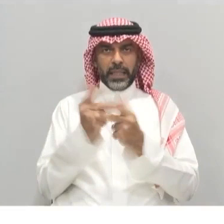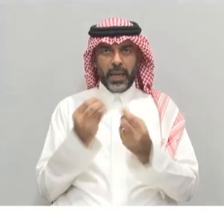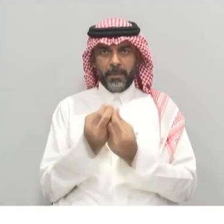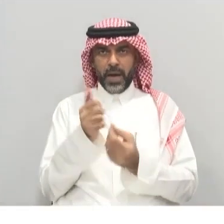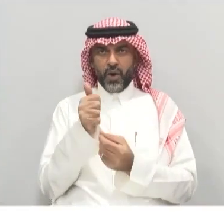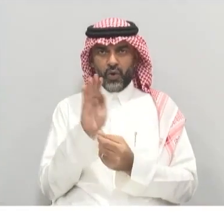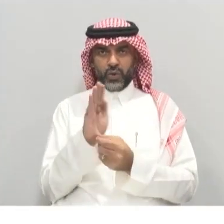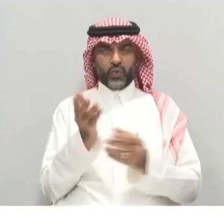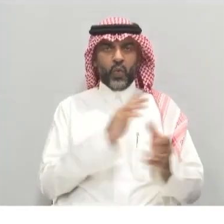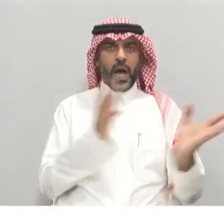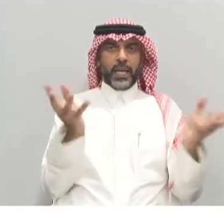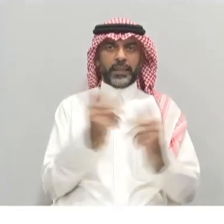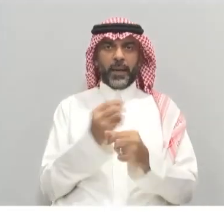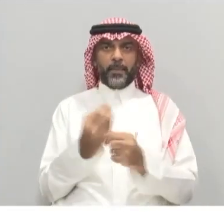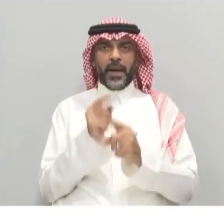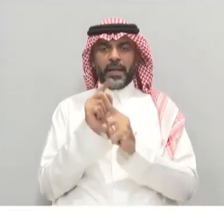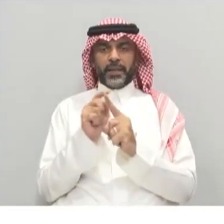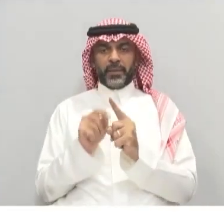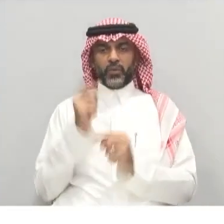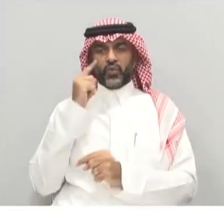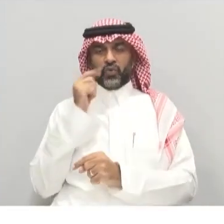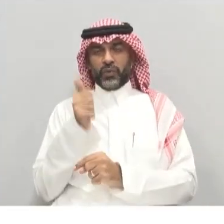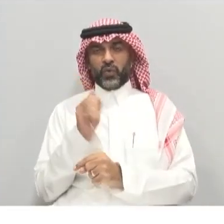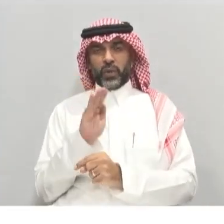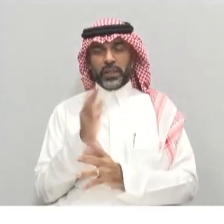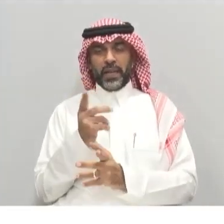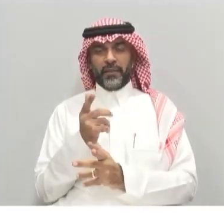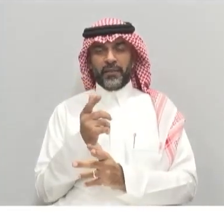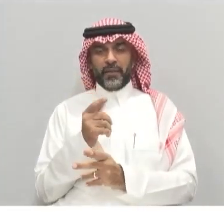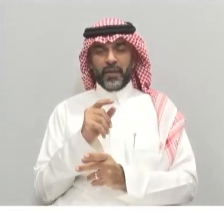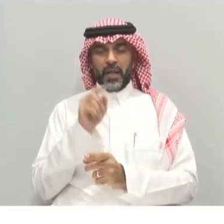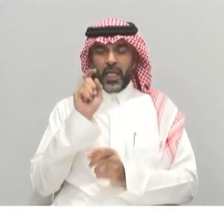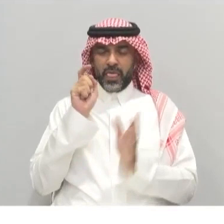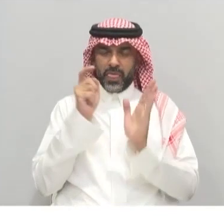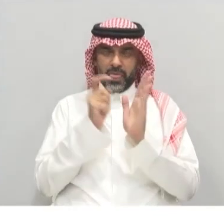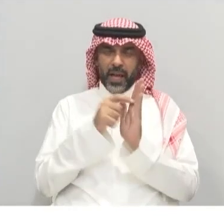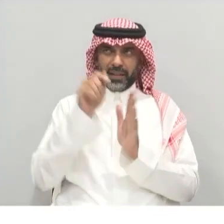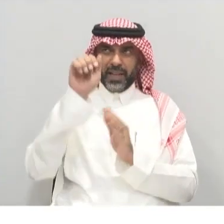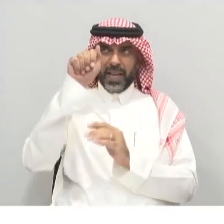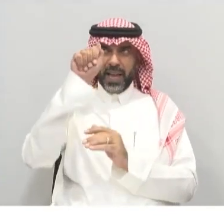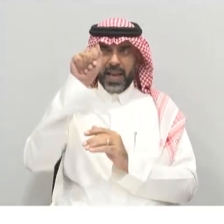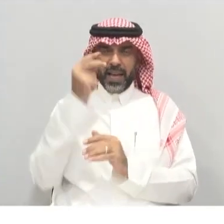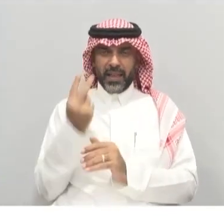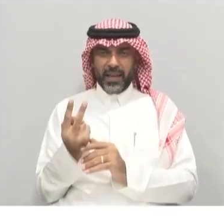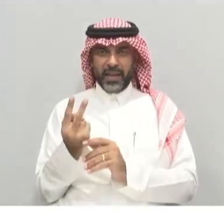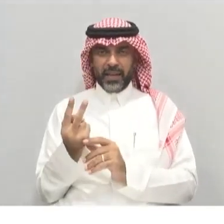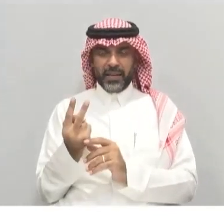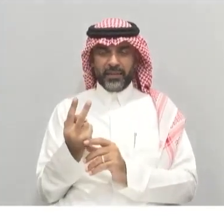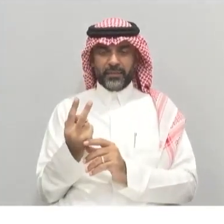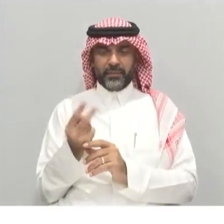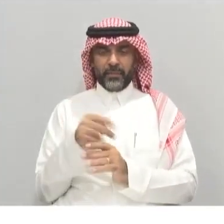لاجراء عمليه حسابيه باستخدام الاس قمنا بالضغط على الخليه المدمجه اي اثنين وبعد ذلك